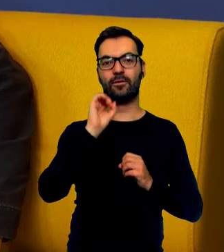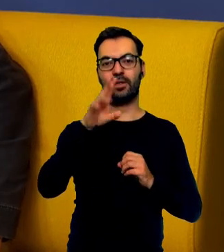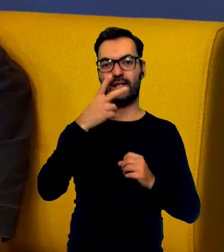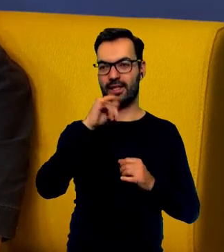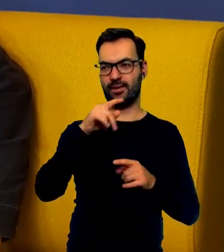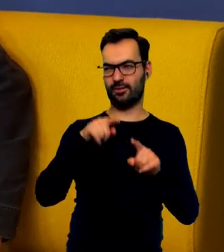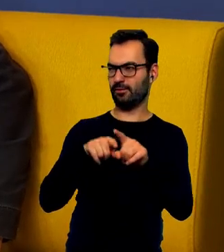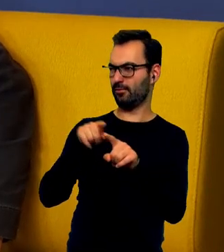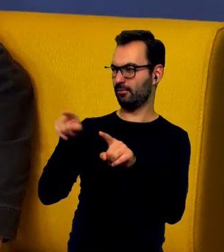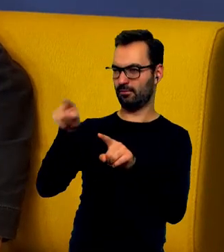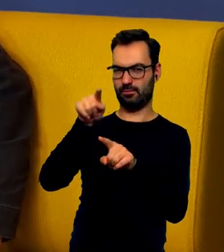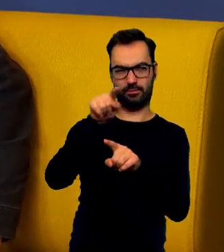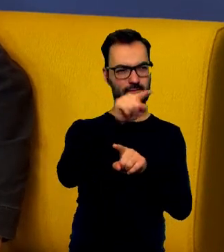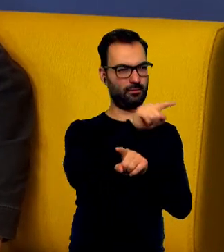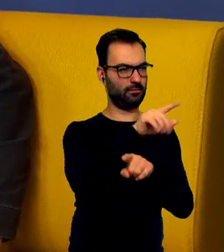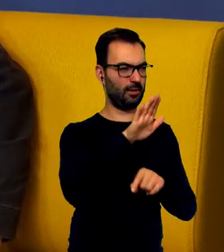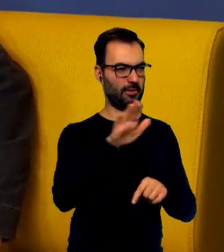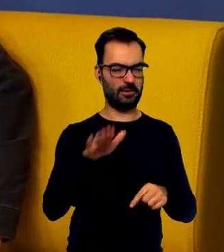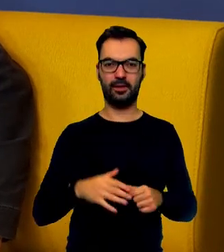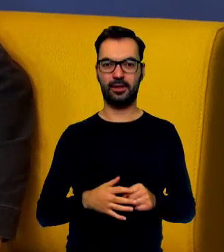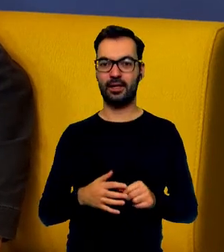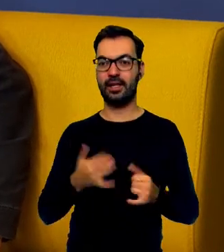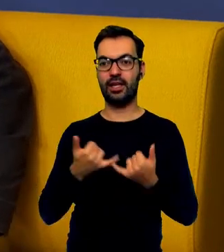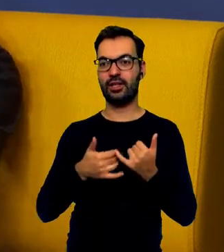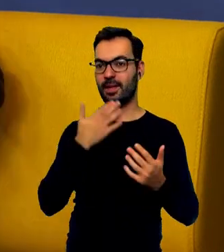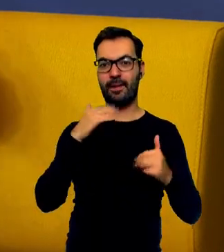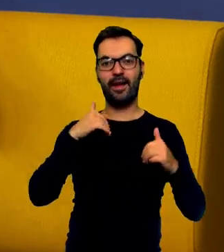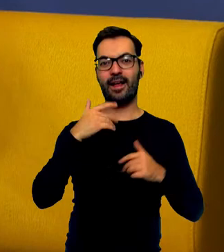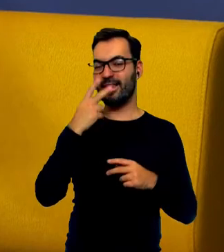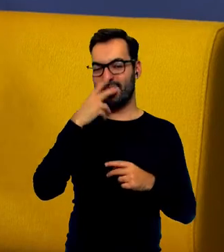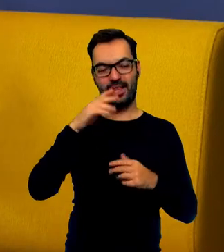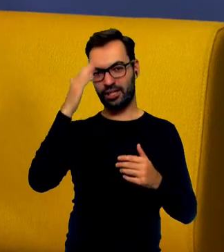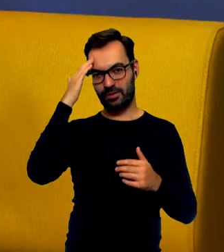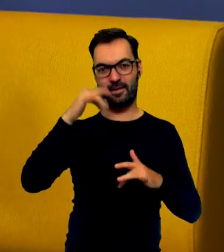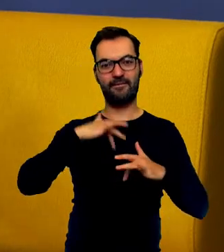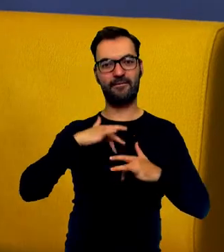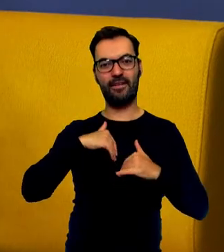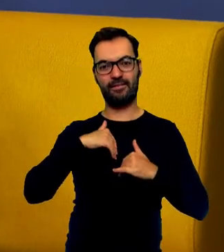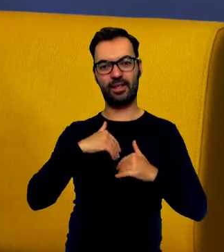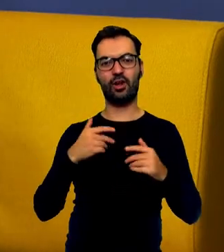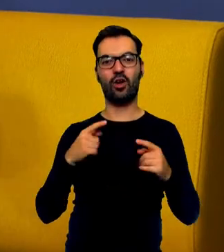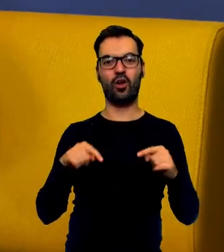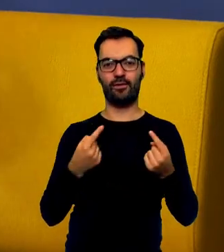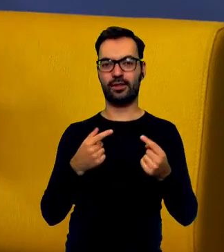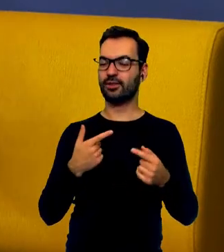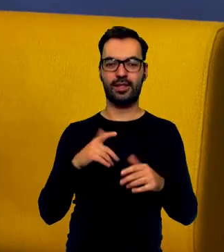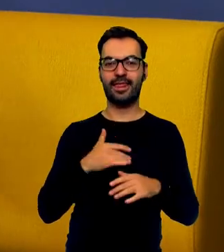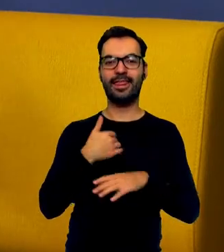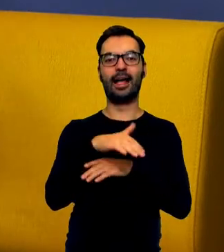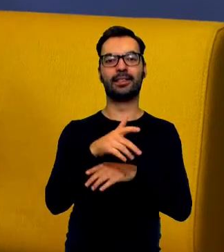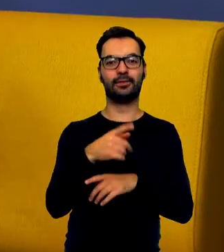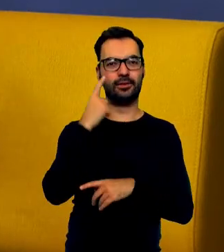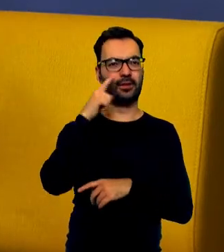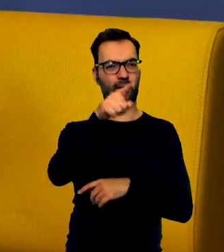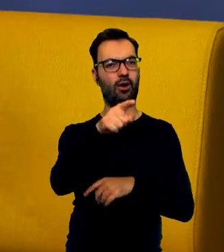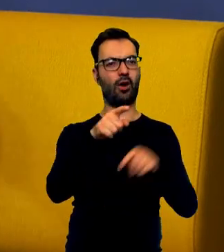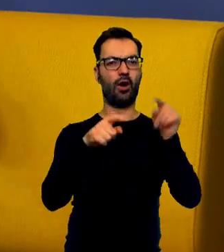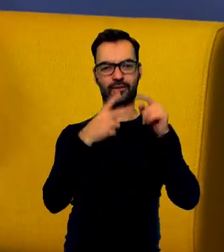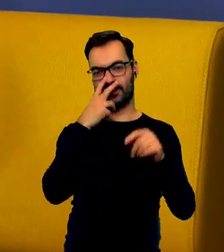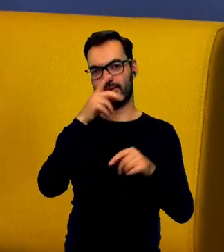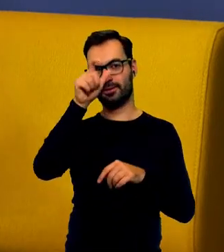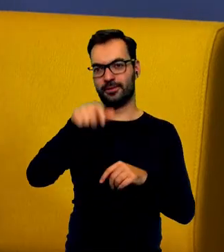innych. Jeśli nie dostrzegamy tego wewnętrznego konfliktu, to z tym konfliktem musimy wyjść na zewnątrz i musimy wskazać kogoś,